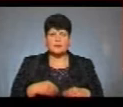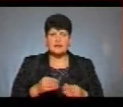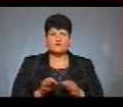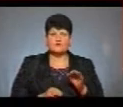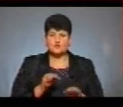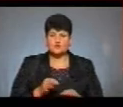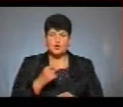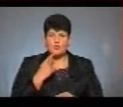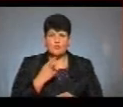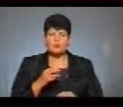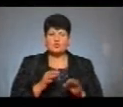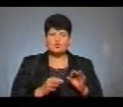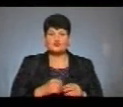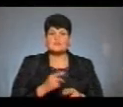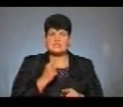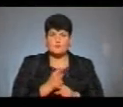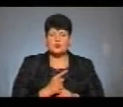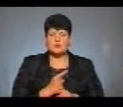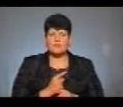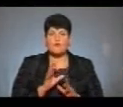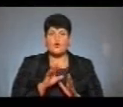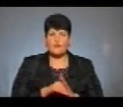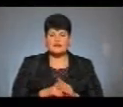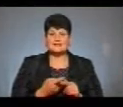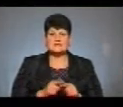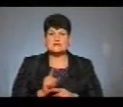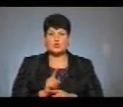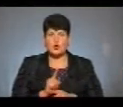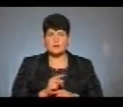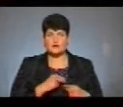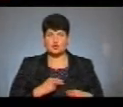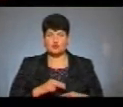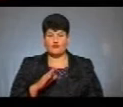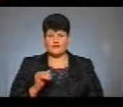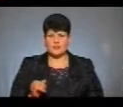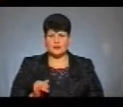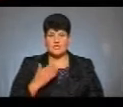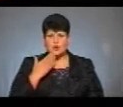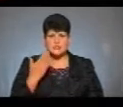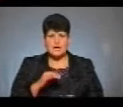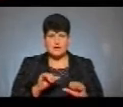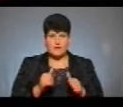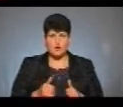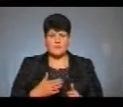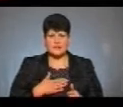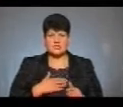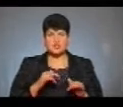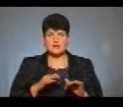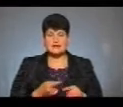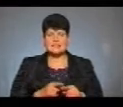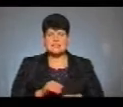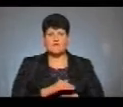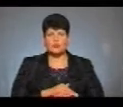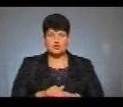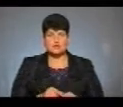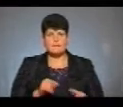і кажемо, щоб суд заборонив впроваджувати такі норми трудові. Ну і остання форма наших дій – це вуличні